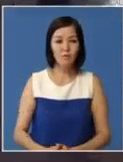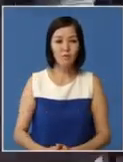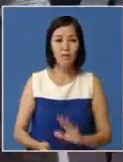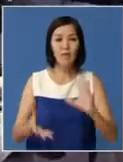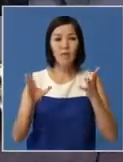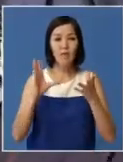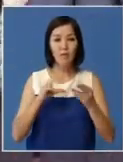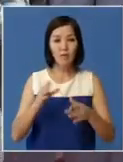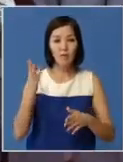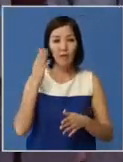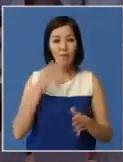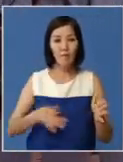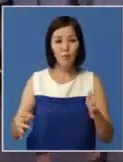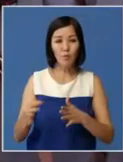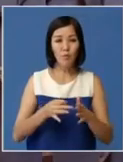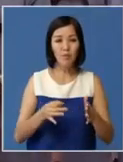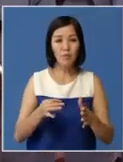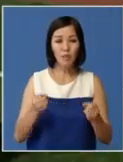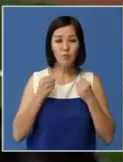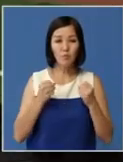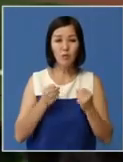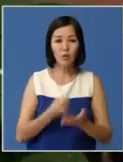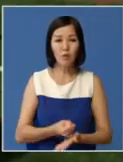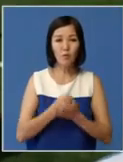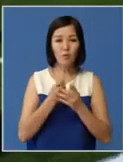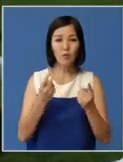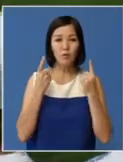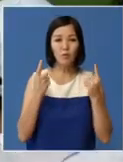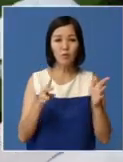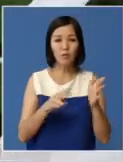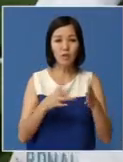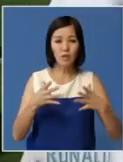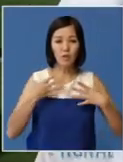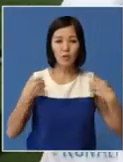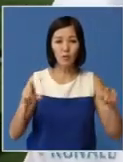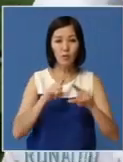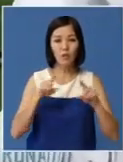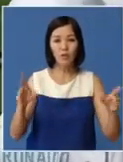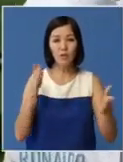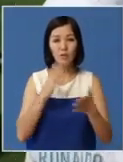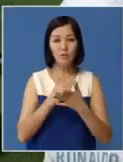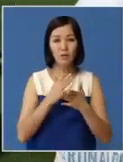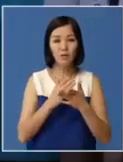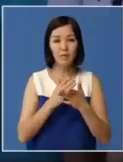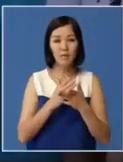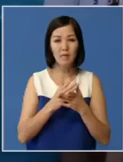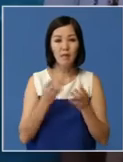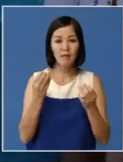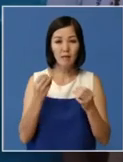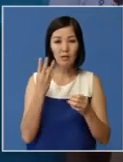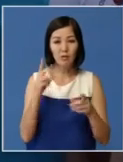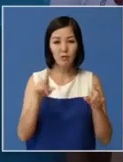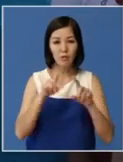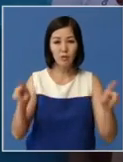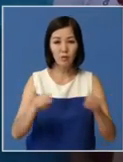Жалпы Алматы облысында спортқа қолдау зор. Бүгінгі аймақта 7 спорттық сауықтыру кешені бар. Жыл соңына дейін тағы да үшеуі